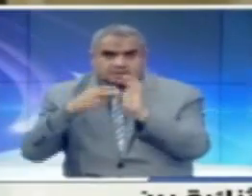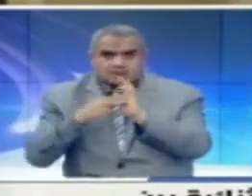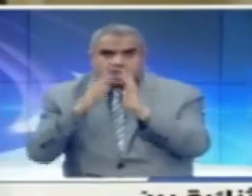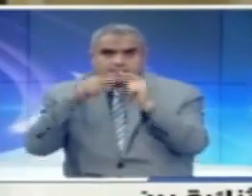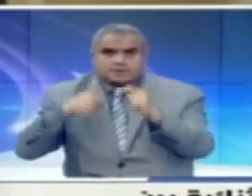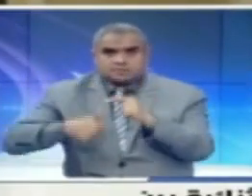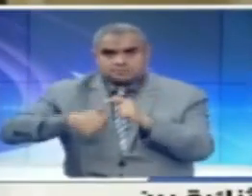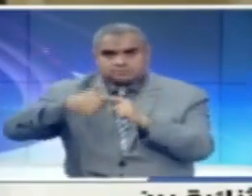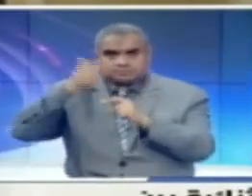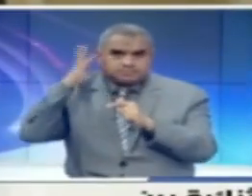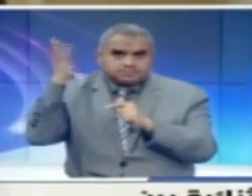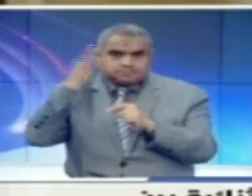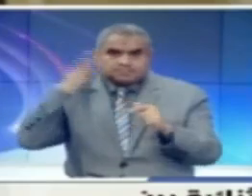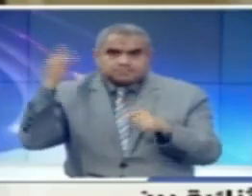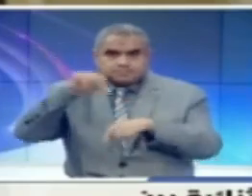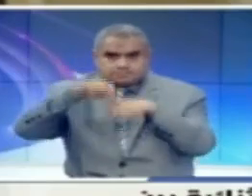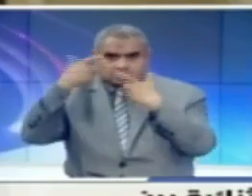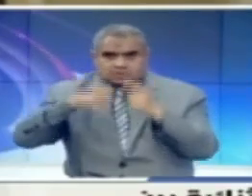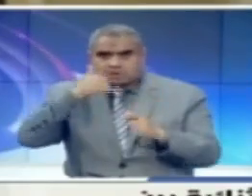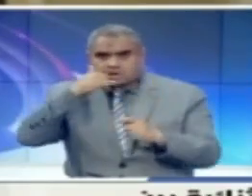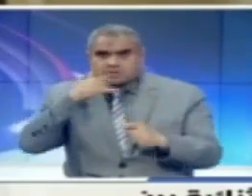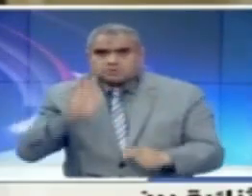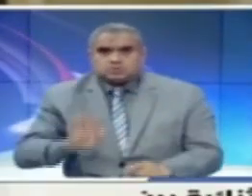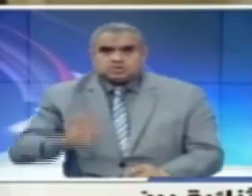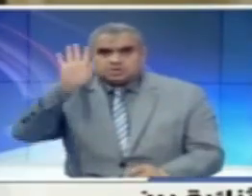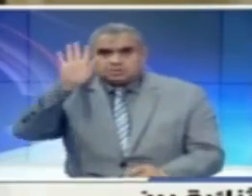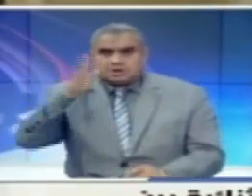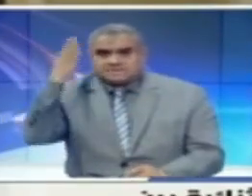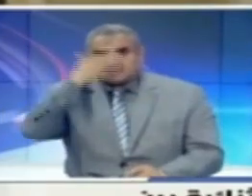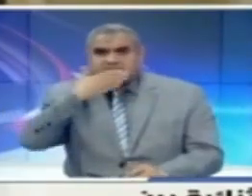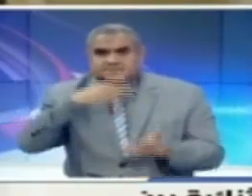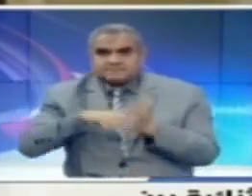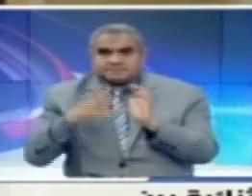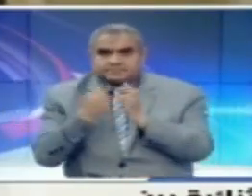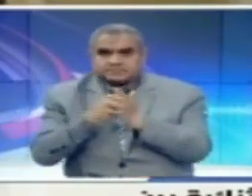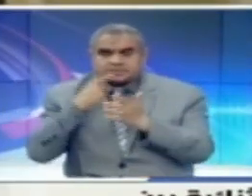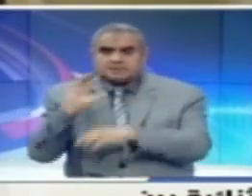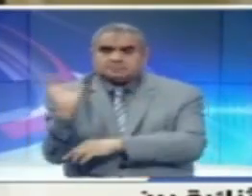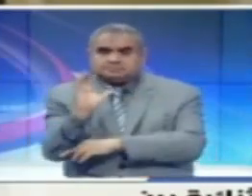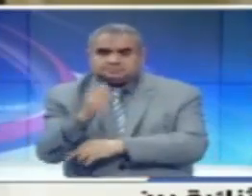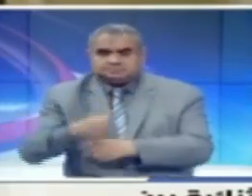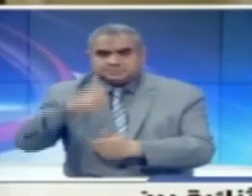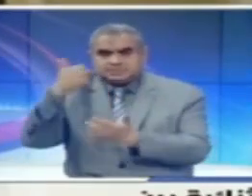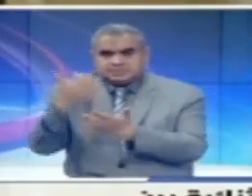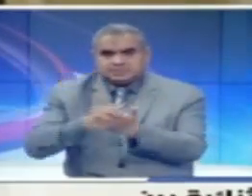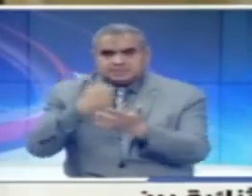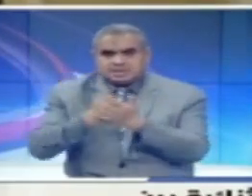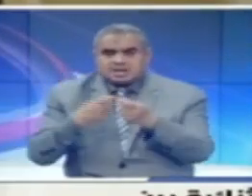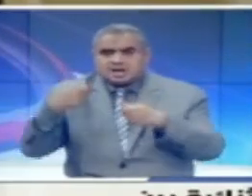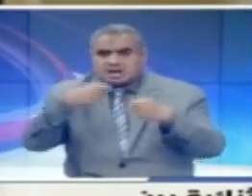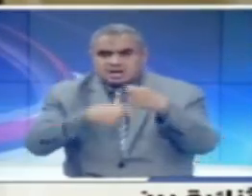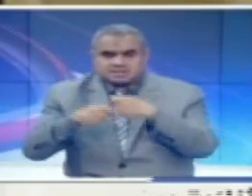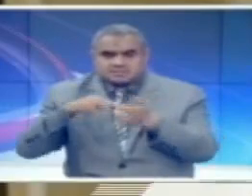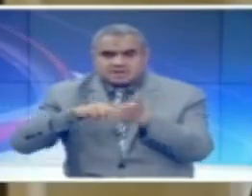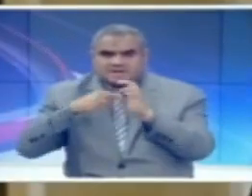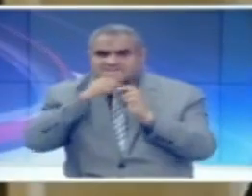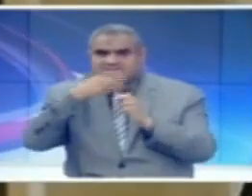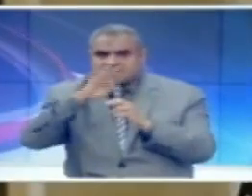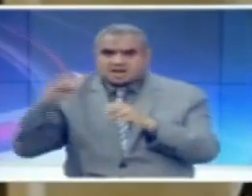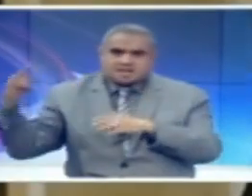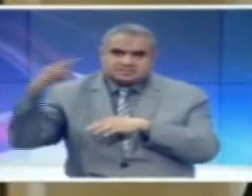تأتي في المرتبة الثالثة في الشرق الأوسط وشمال أفريقيا المتلقية للاستثمارات